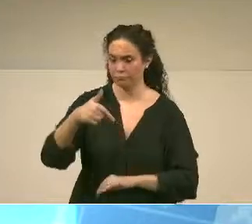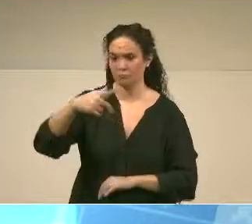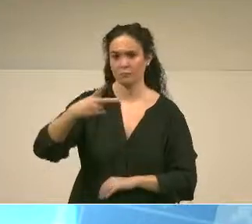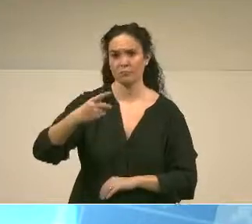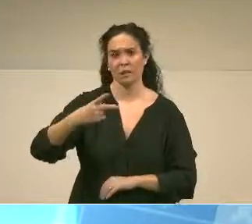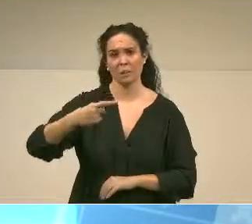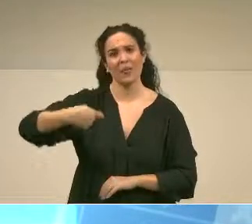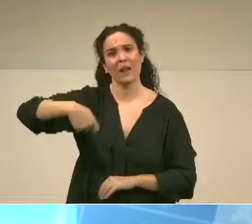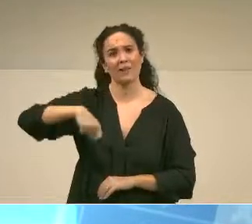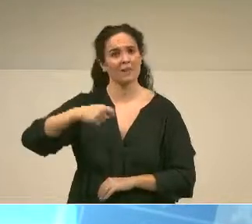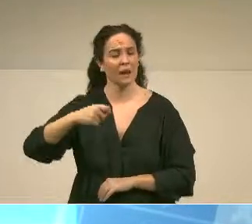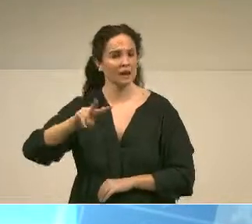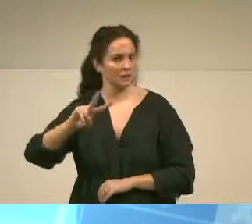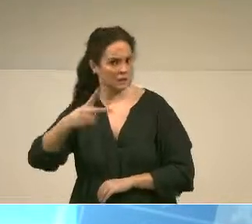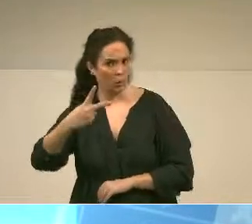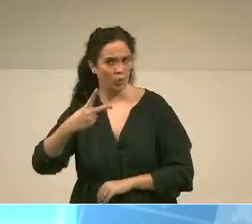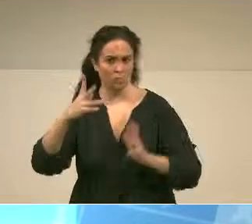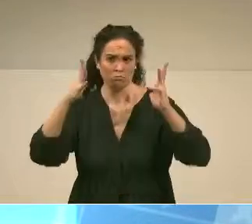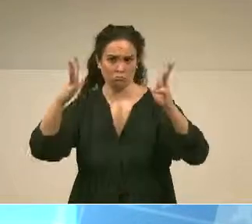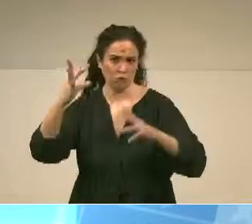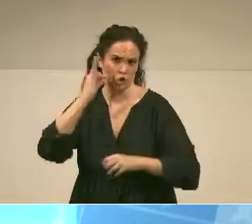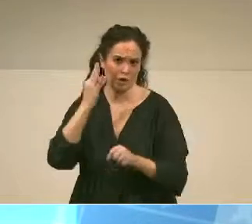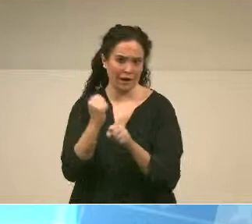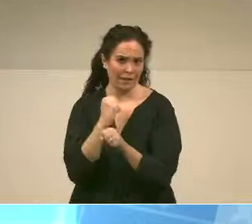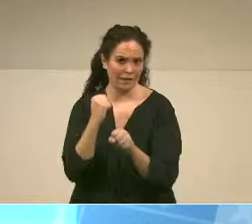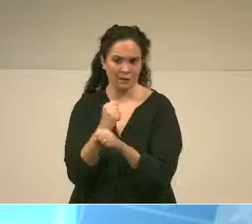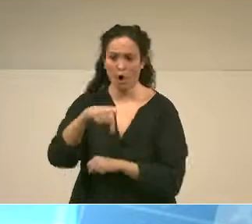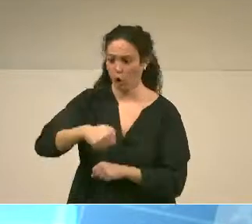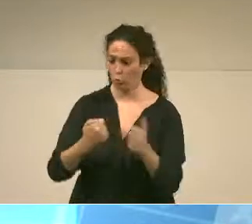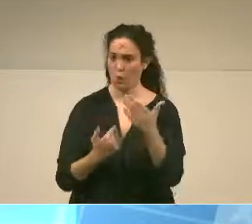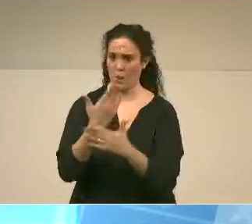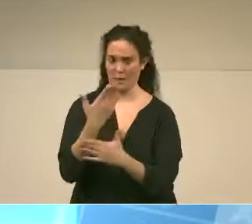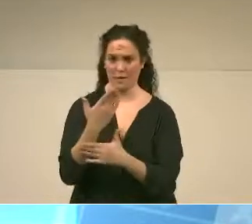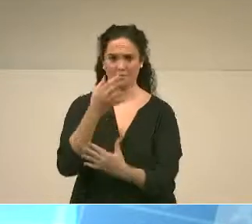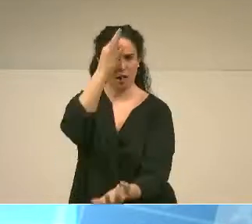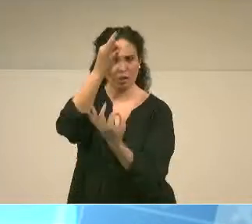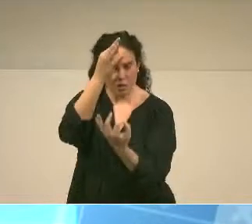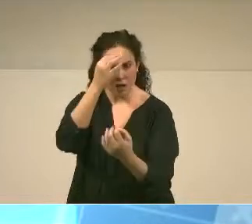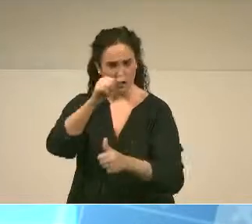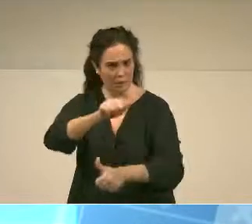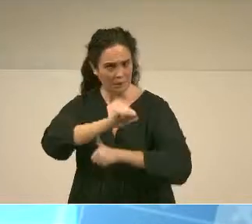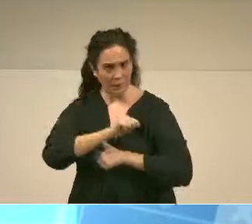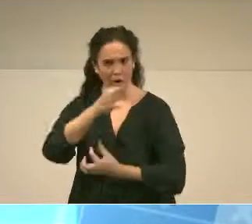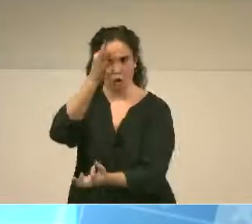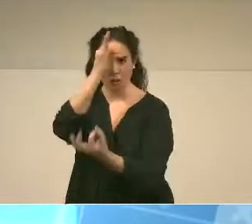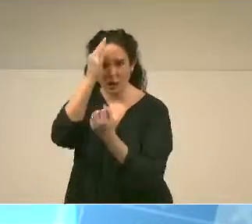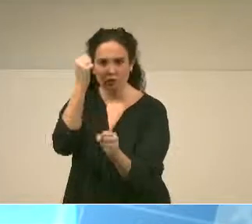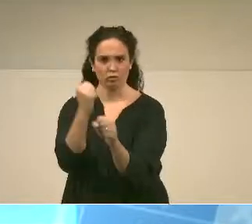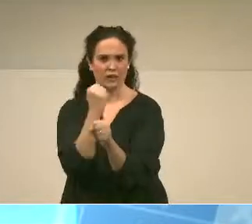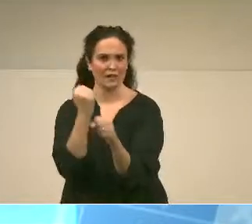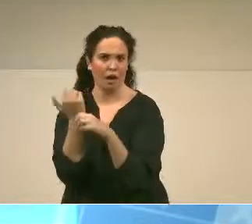bigarrenak eta enplegu sailburuak aipatzen ziguela goizean langabezi datak aipatzen zituenean odatuak